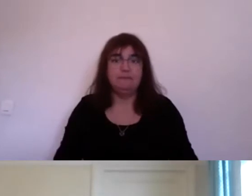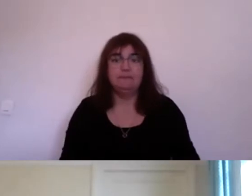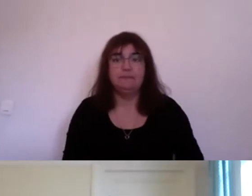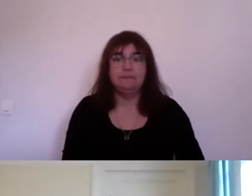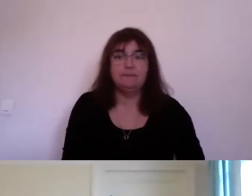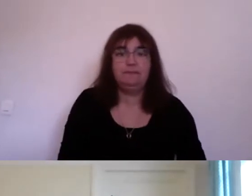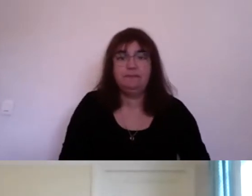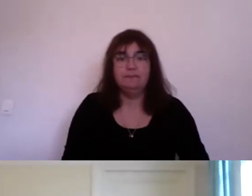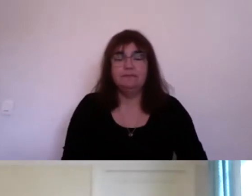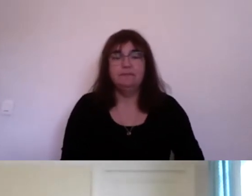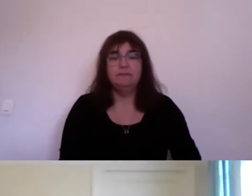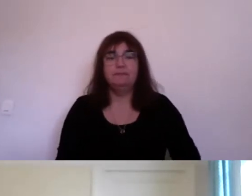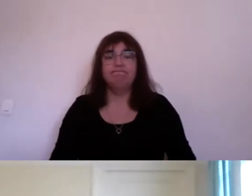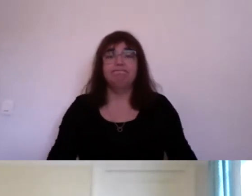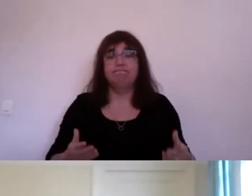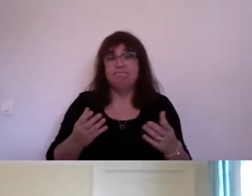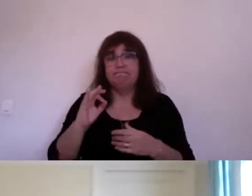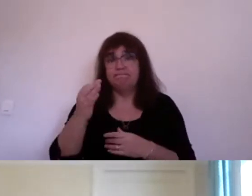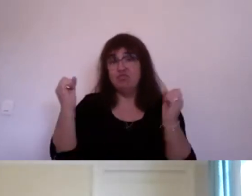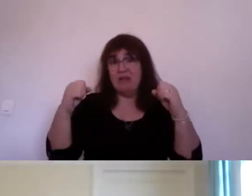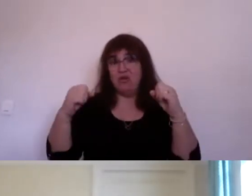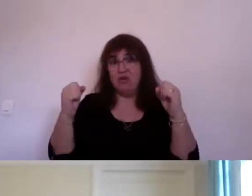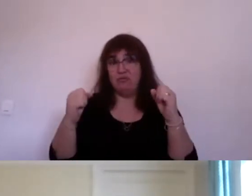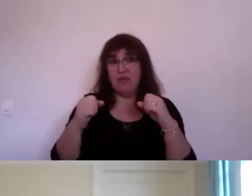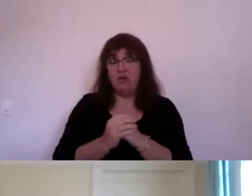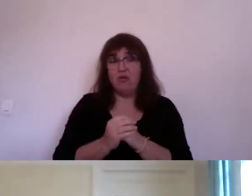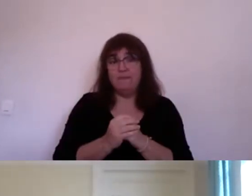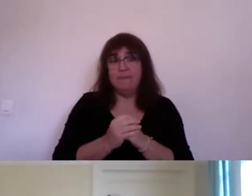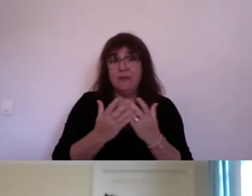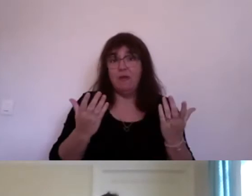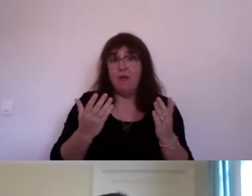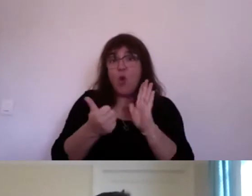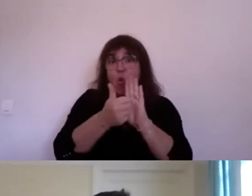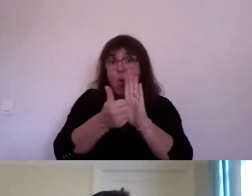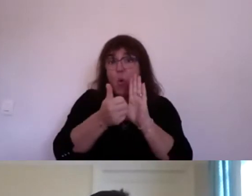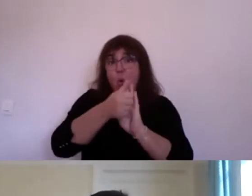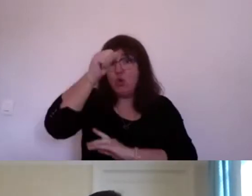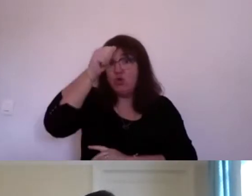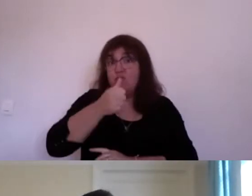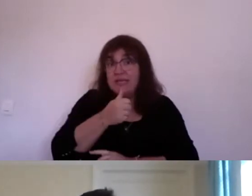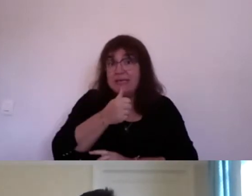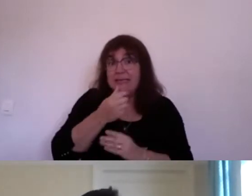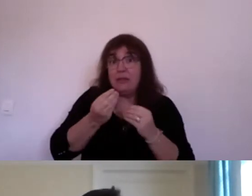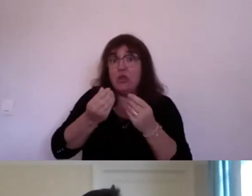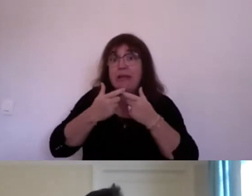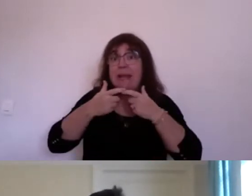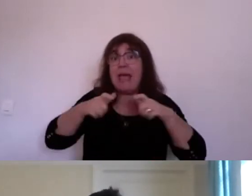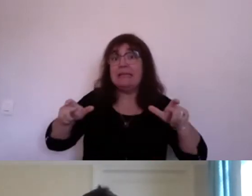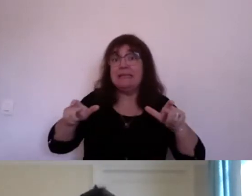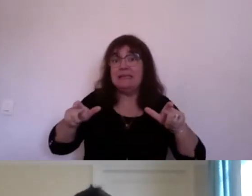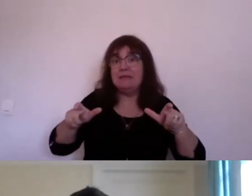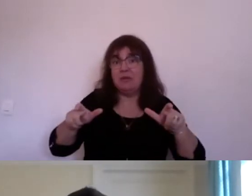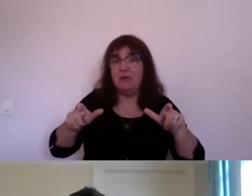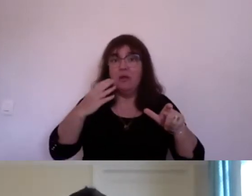Oui, je crois que je n'aurais pas pu mieux dire. En effet, voilà, le rôle des musées, c'est vraiment de nous rendre accessibles. Et malheureusement, les moyens